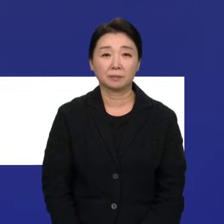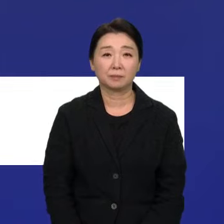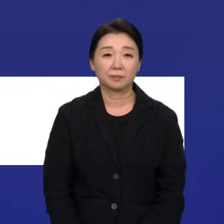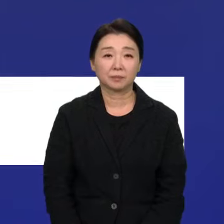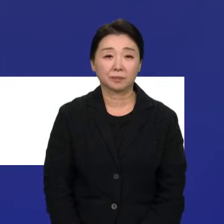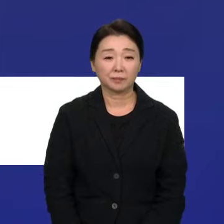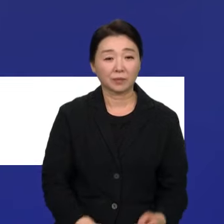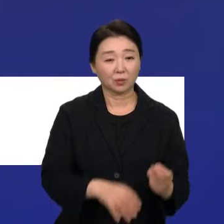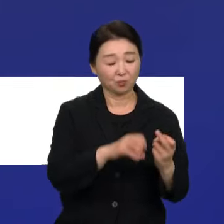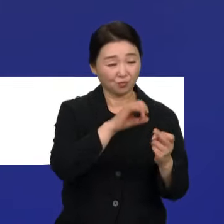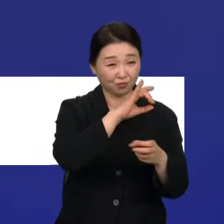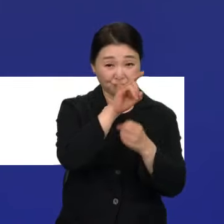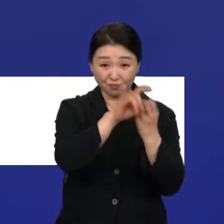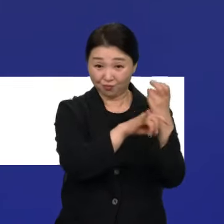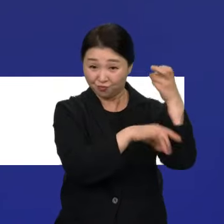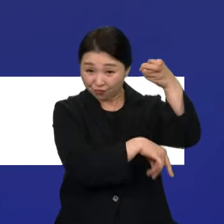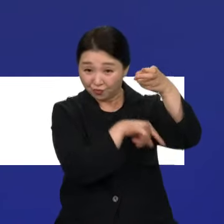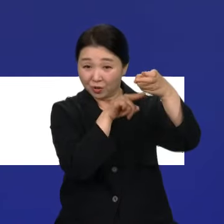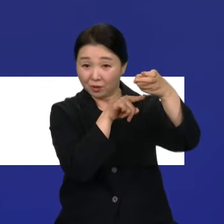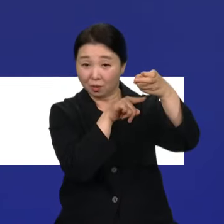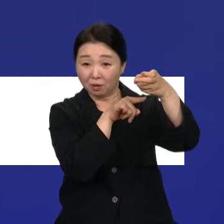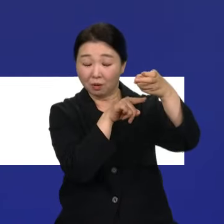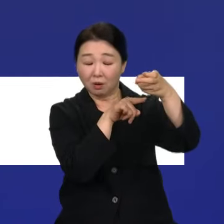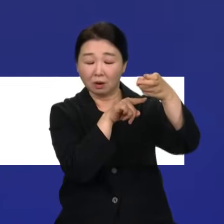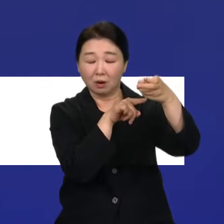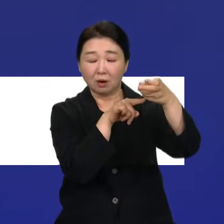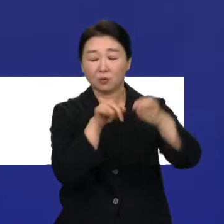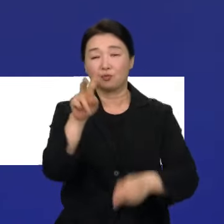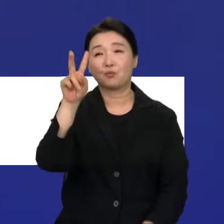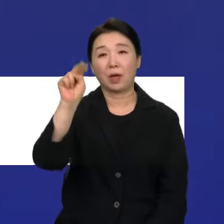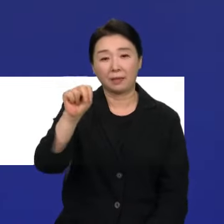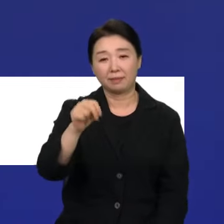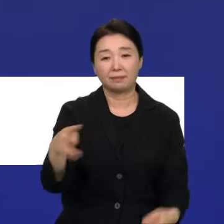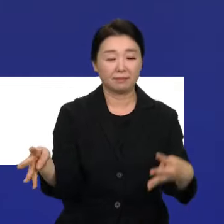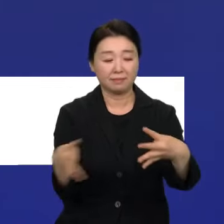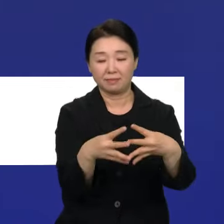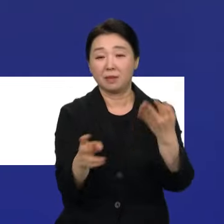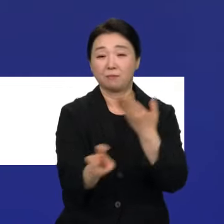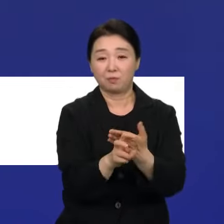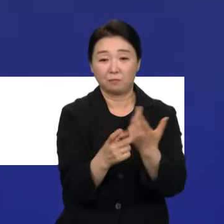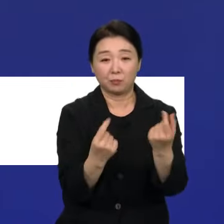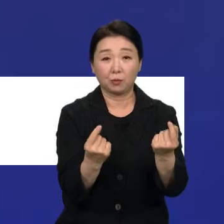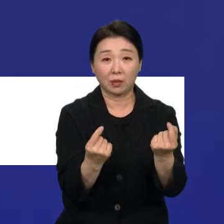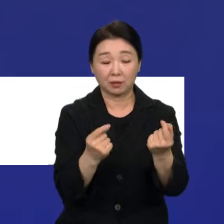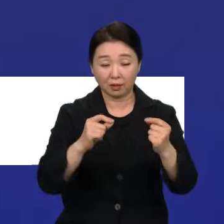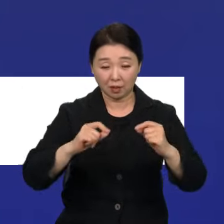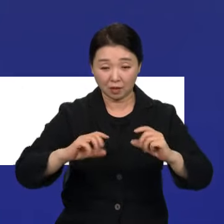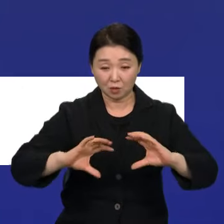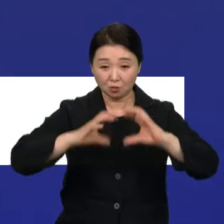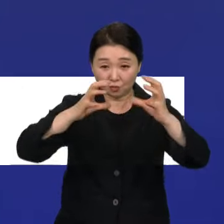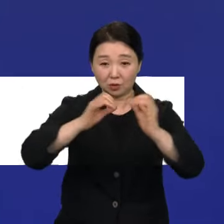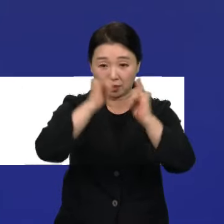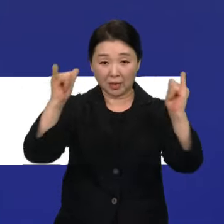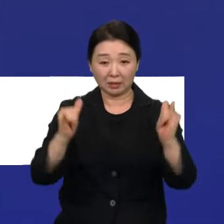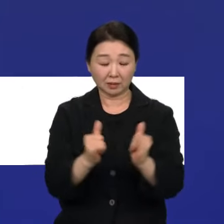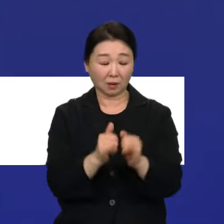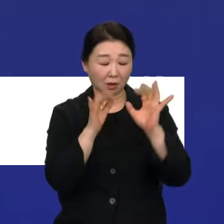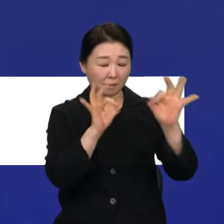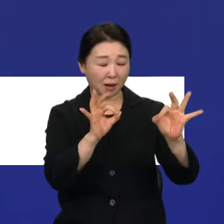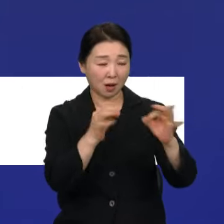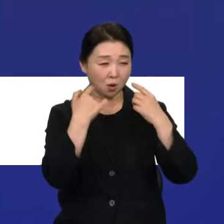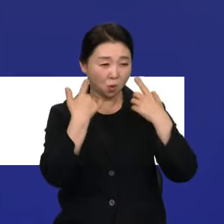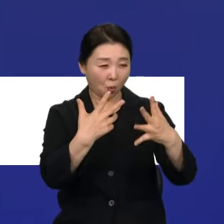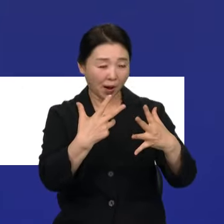위성 발사는 명백한 안보리 결의 위반이며 국제사회가 단호하게